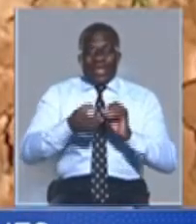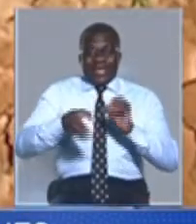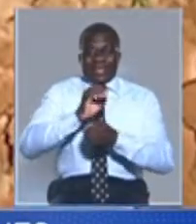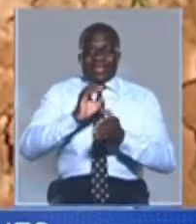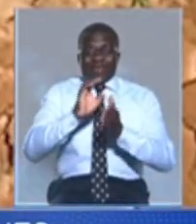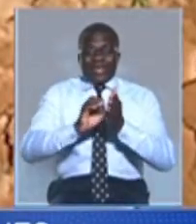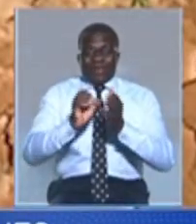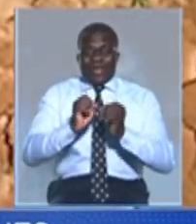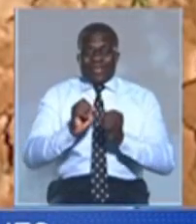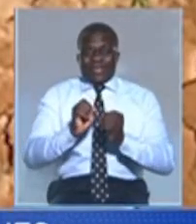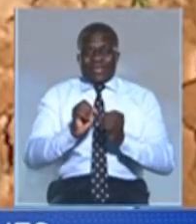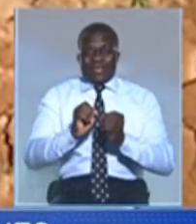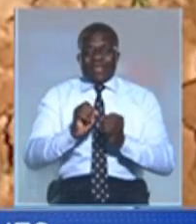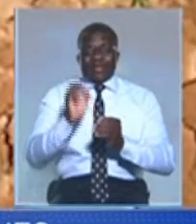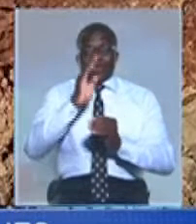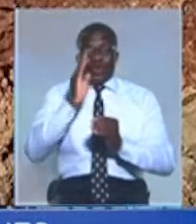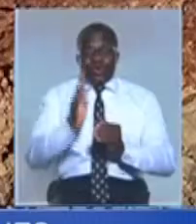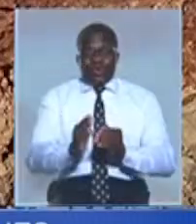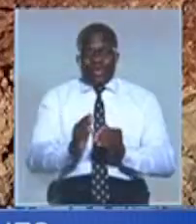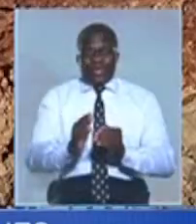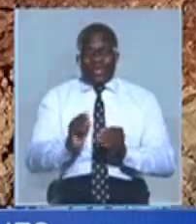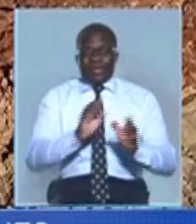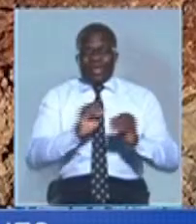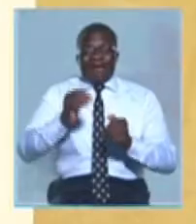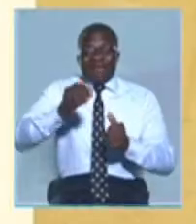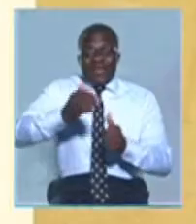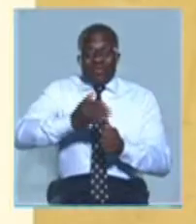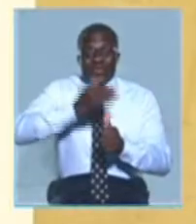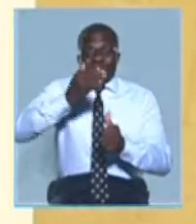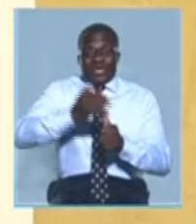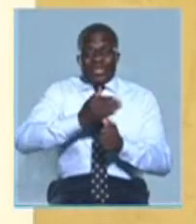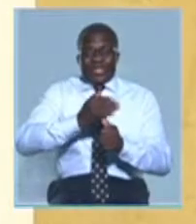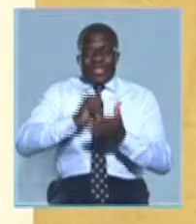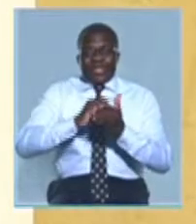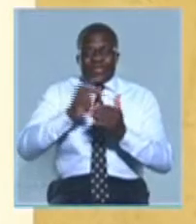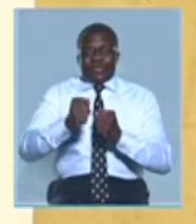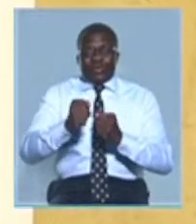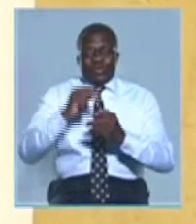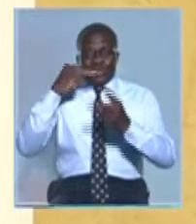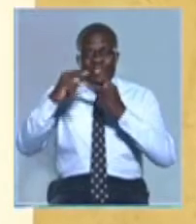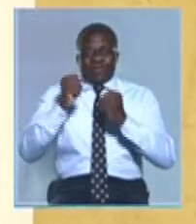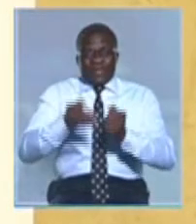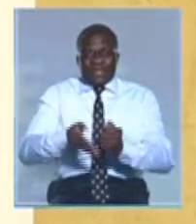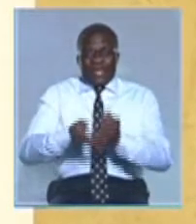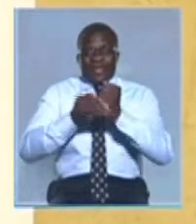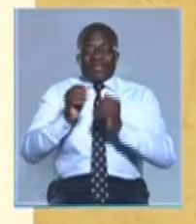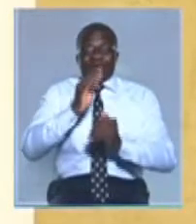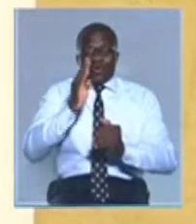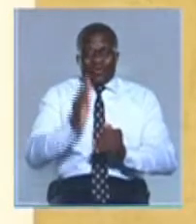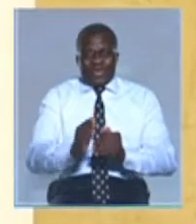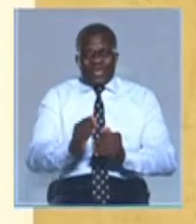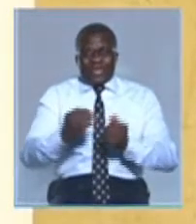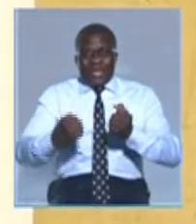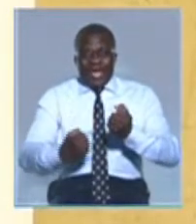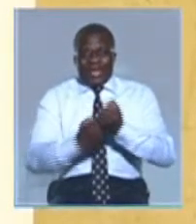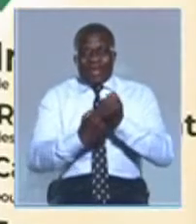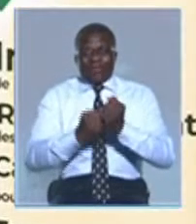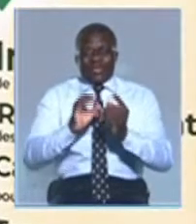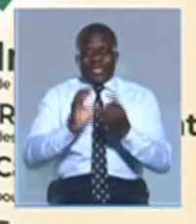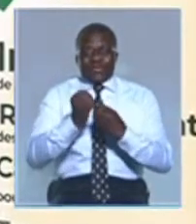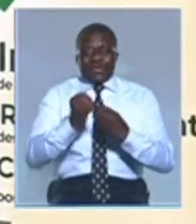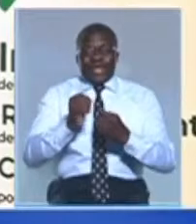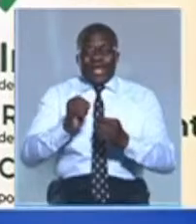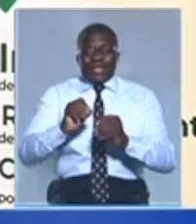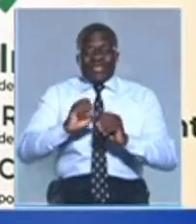changements climatiques. Le Bénin en fait une priorité. Ce projet vise à aider le Bénin à renforcer son cadre